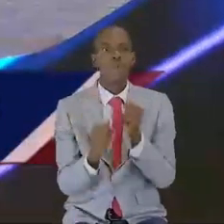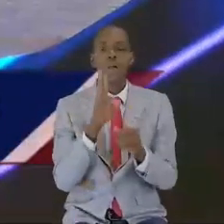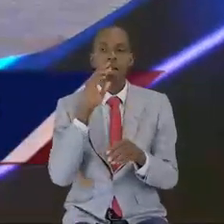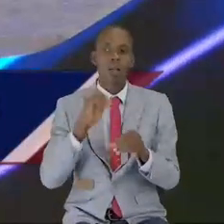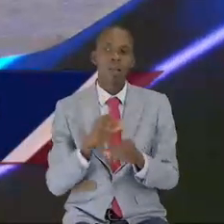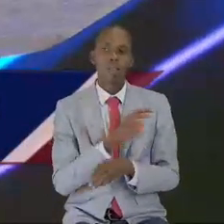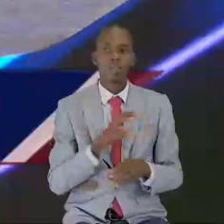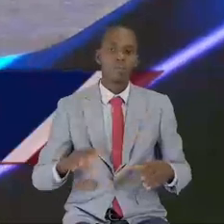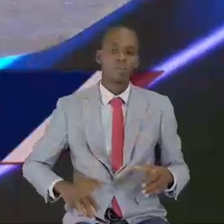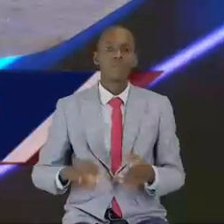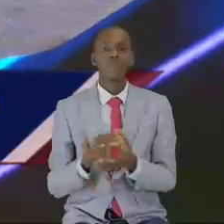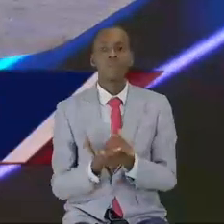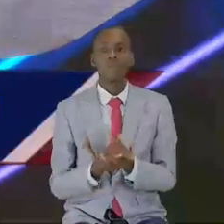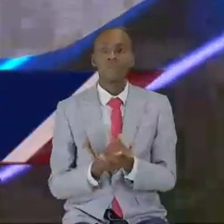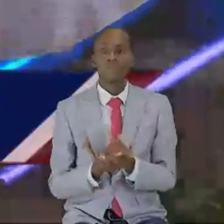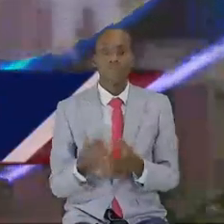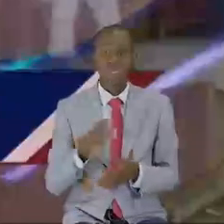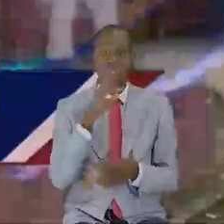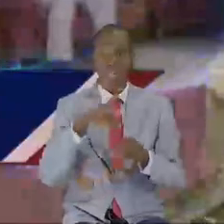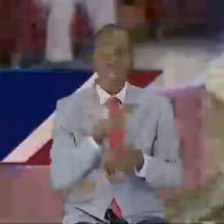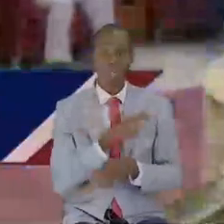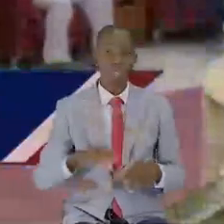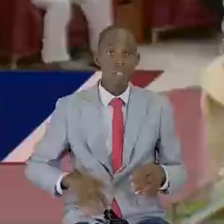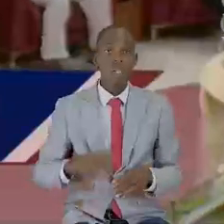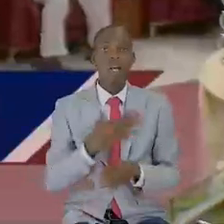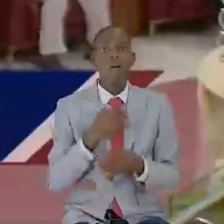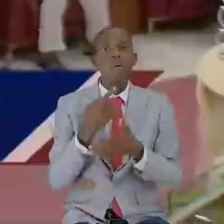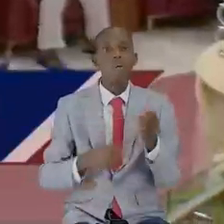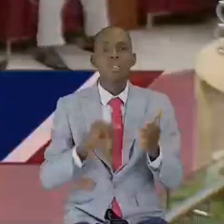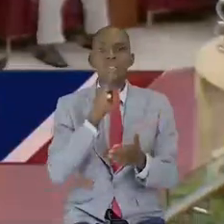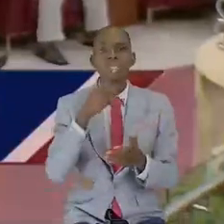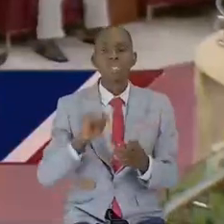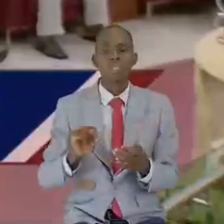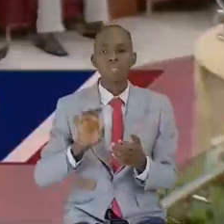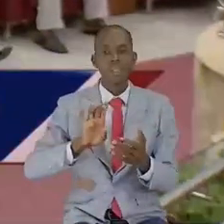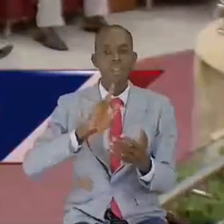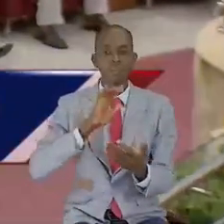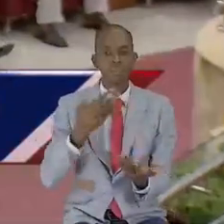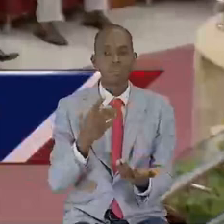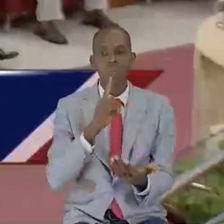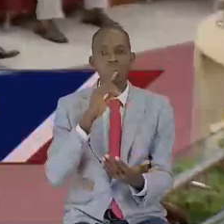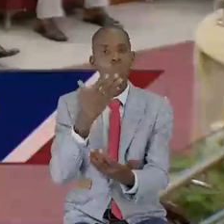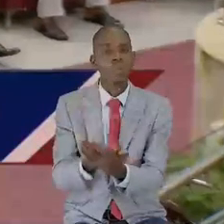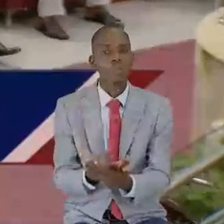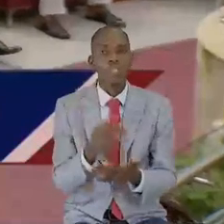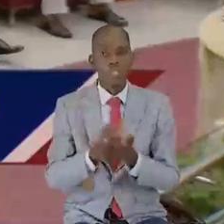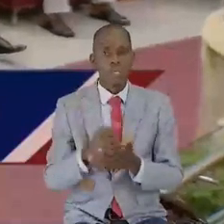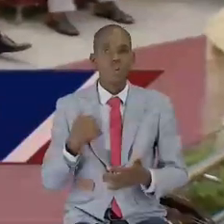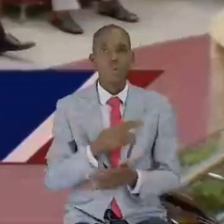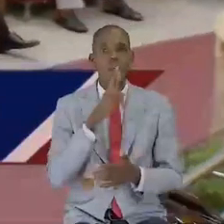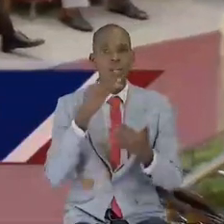Jésus-Christ. Ils sont en Christ. Et quelle est la marque, quelle est l'évidence que nous sommes maintenant en